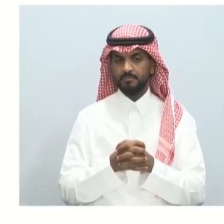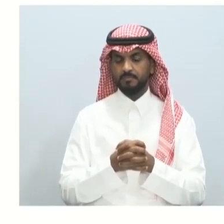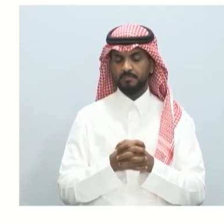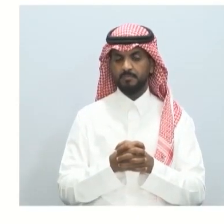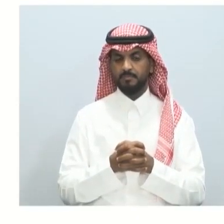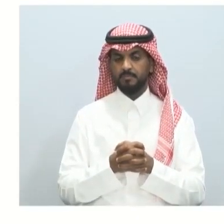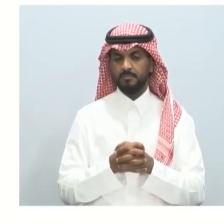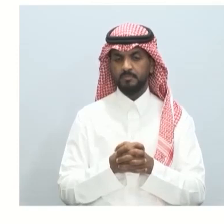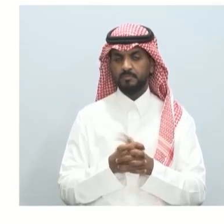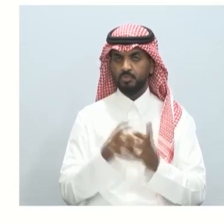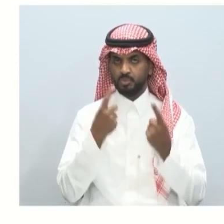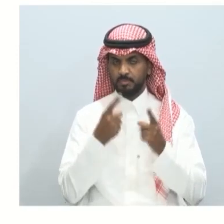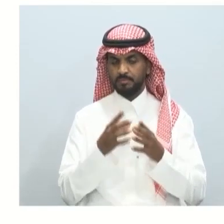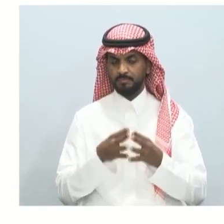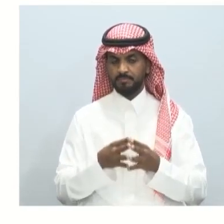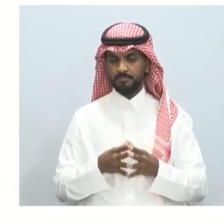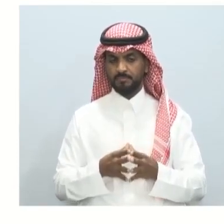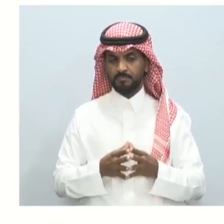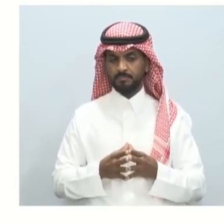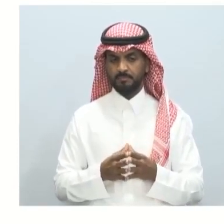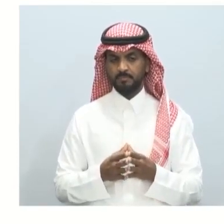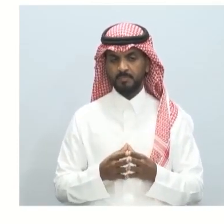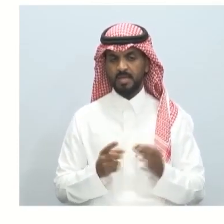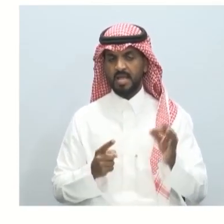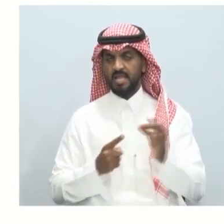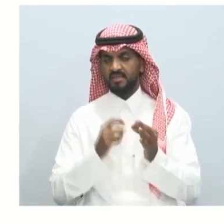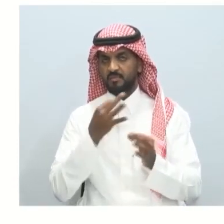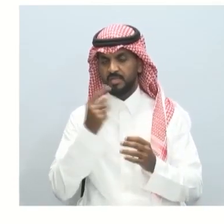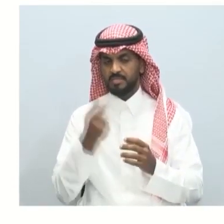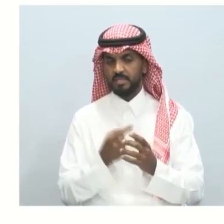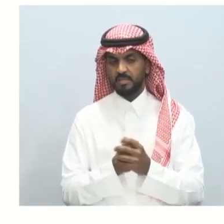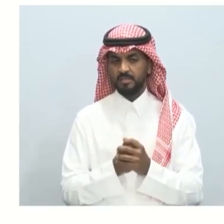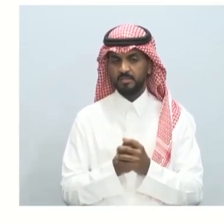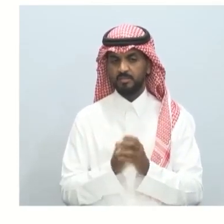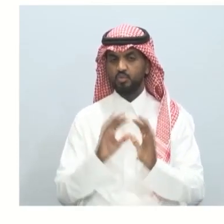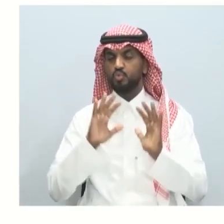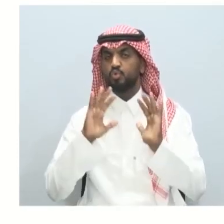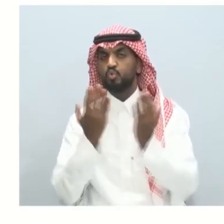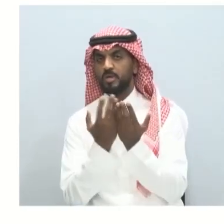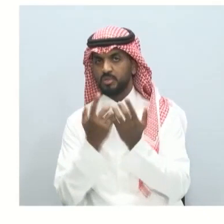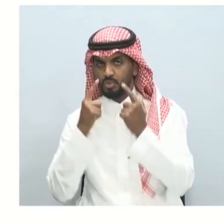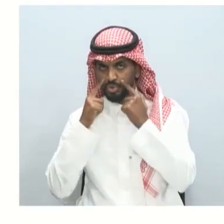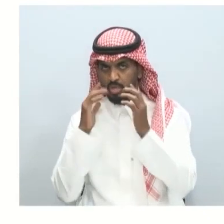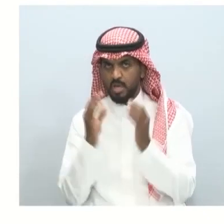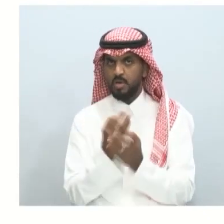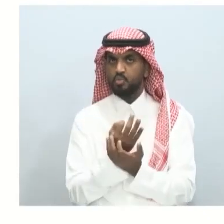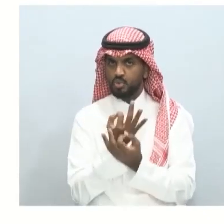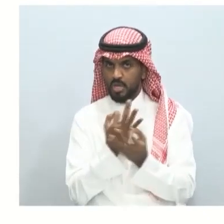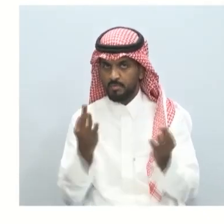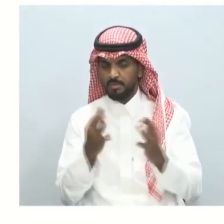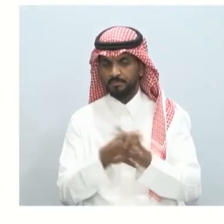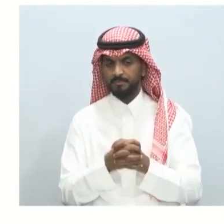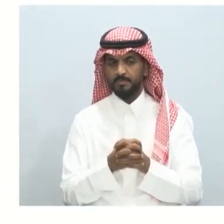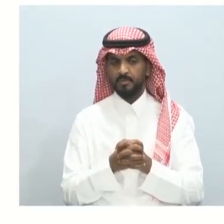رايك جميل هنا ايضا ستقول الهدف من القراءه السريعه تكوين رؤيه شا هذا الهدف من القراءه السريعه تكوين